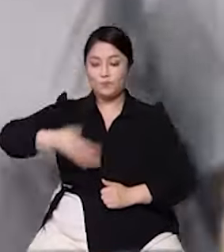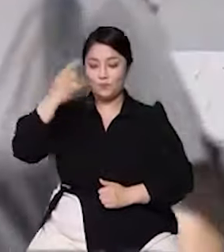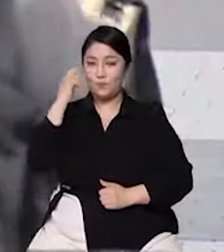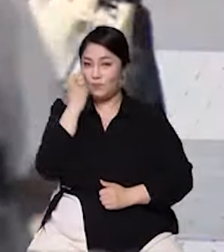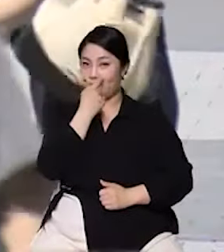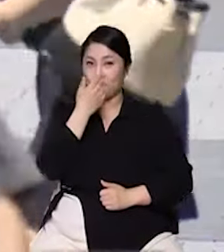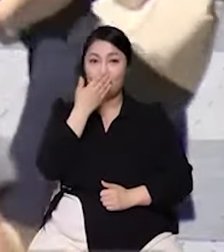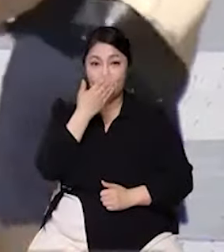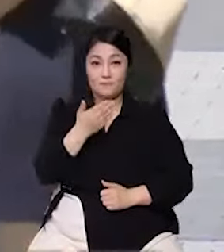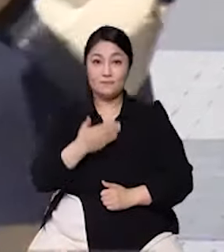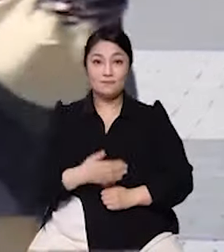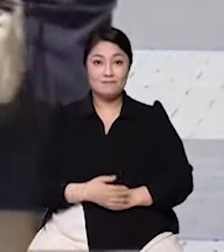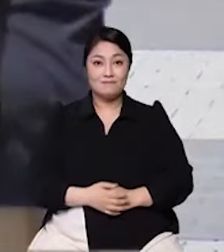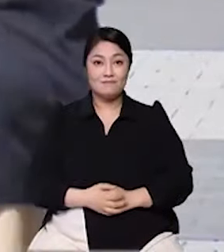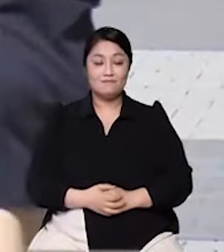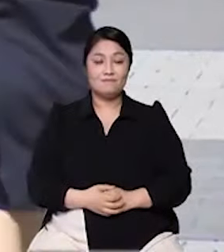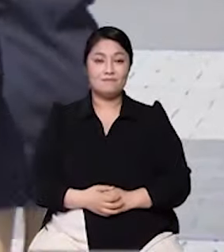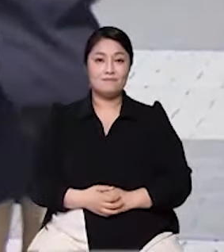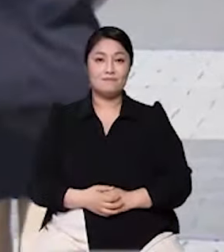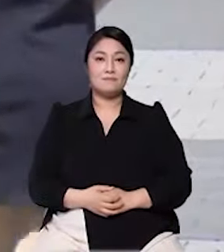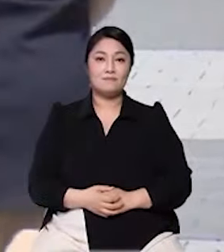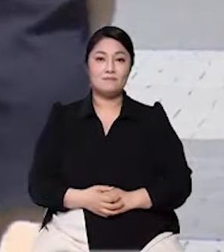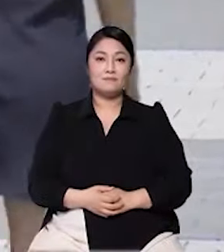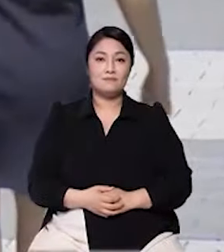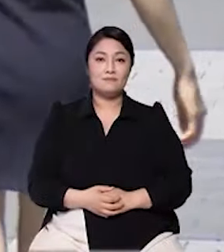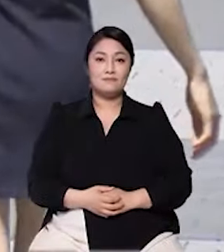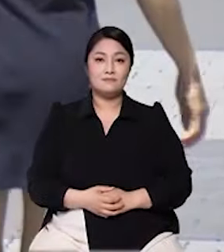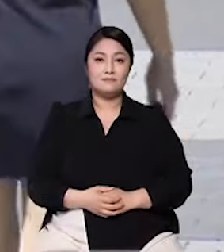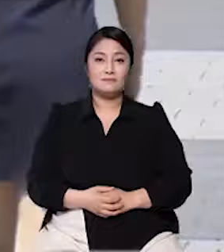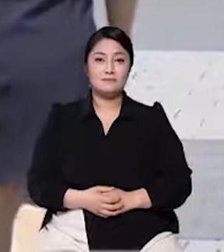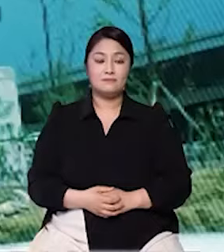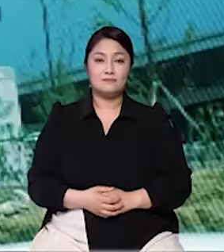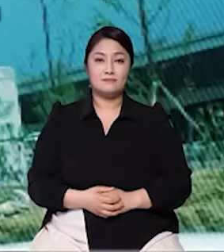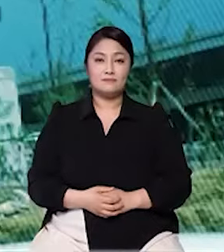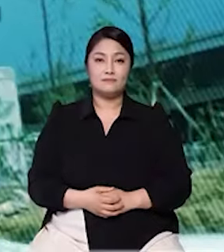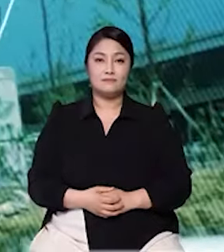있습니다 kbc 정의의 지닙니다